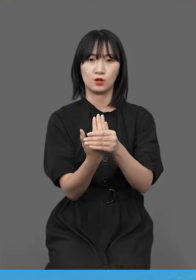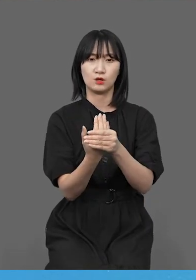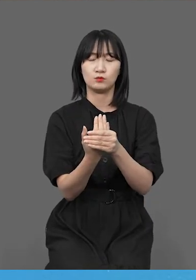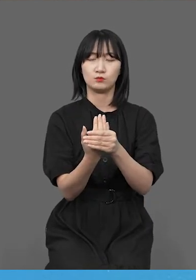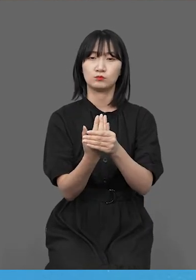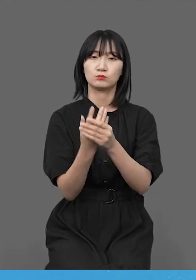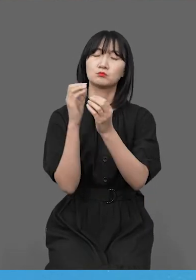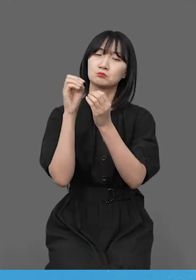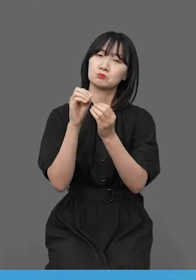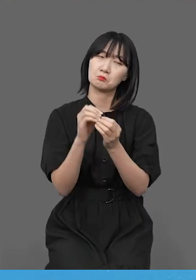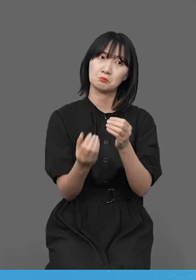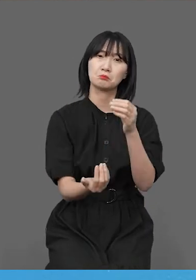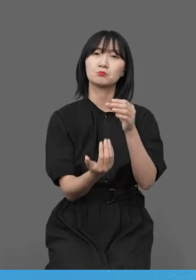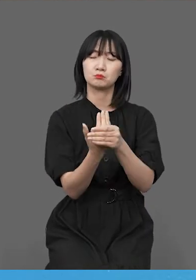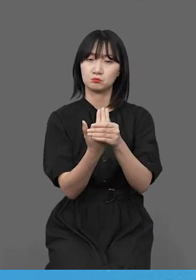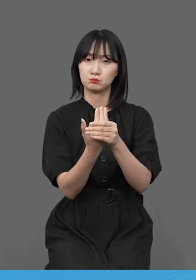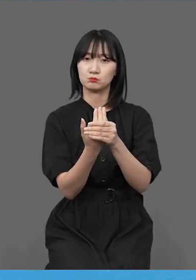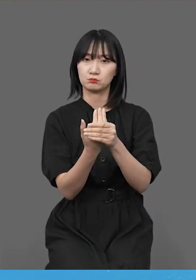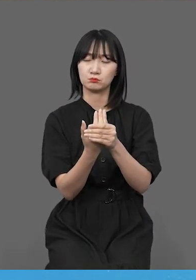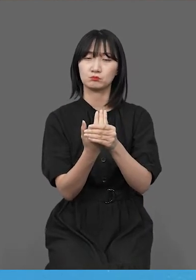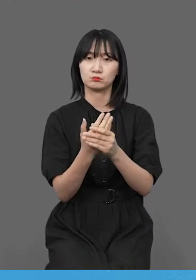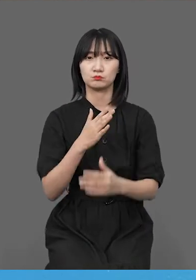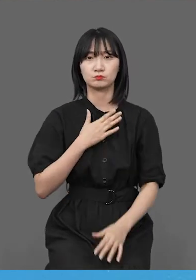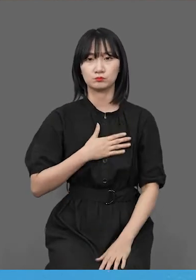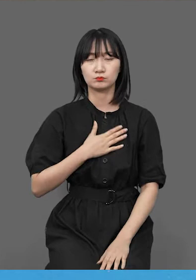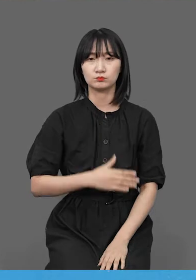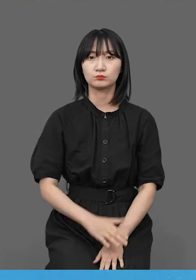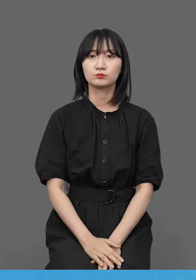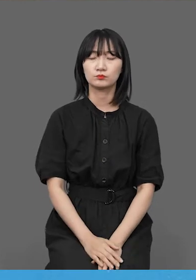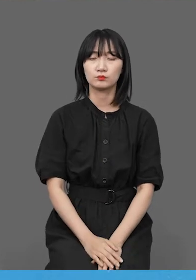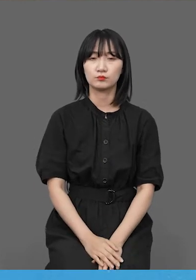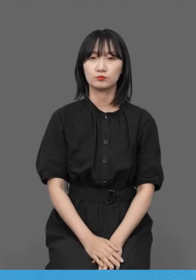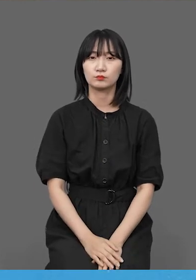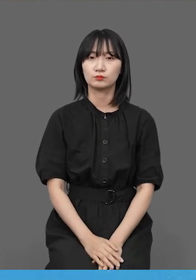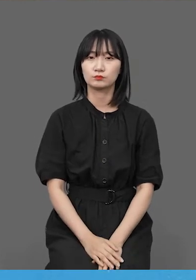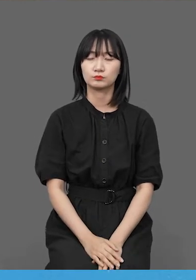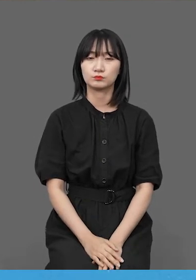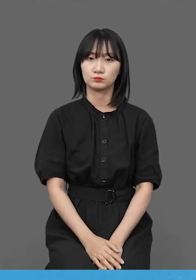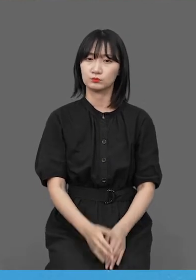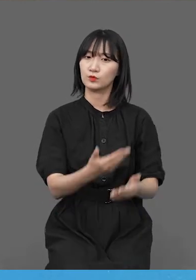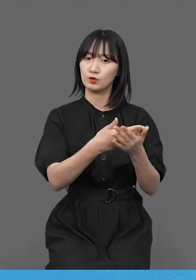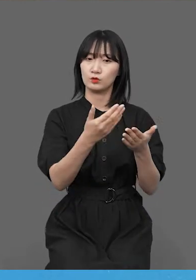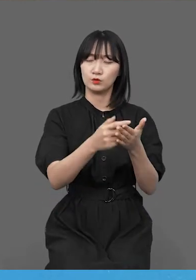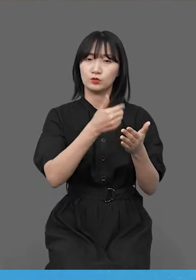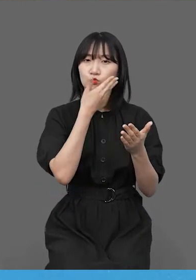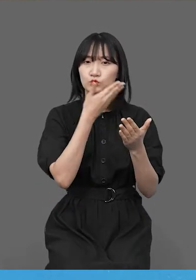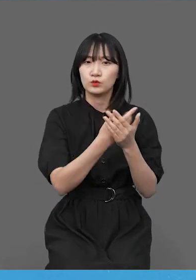발생도라고 우리가 알고 있죠. 근데 저 그림에서 제일 중요한 건 뭐냐면